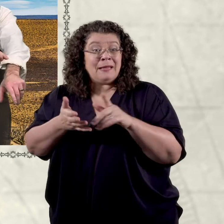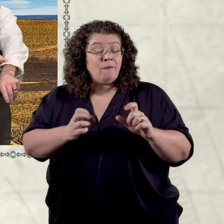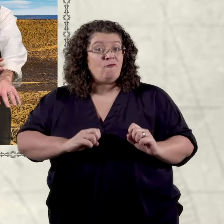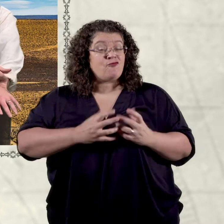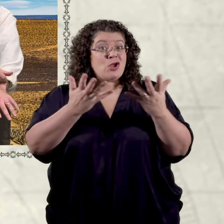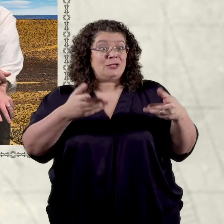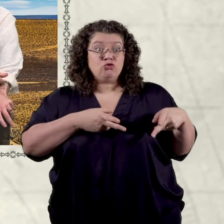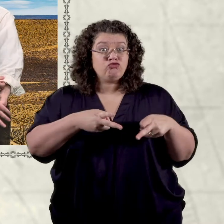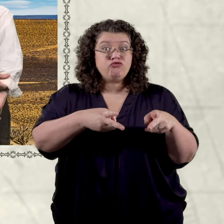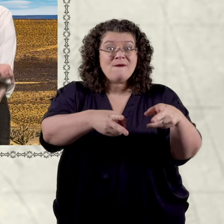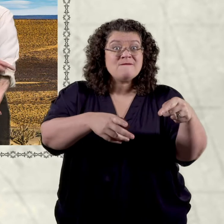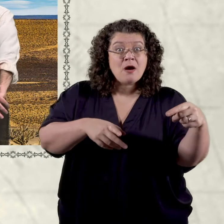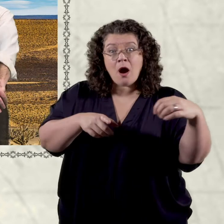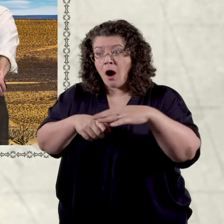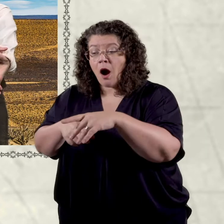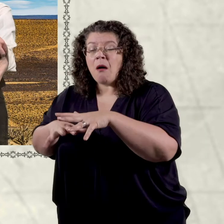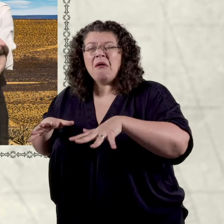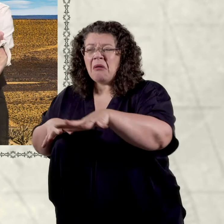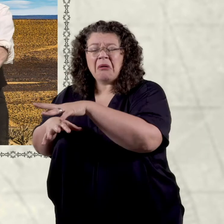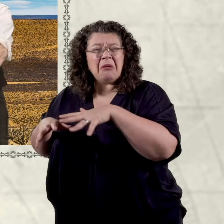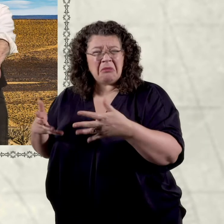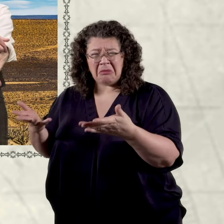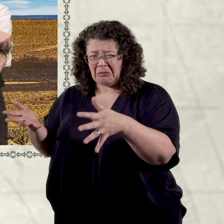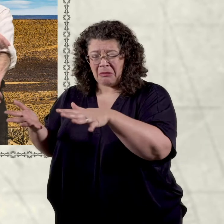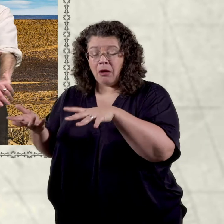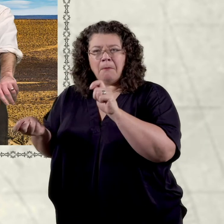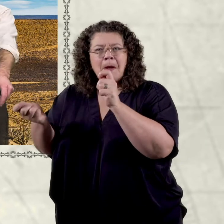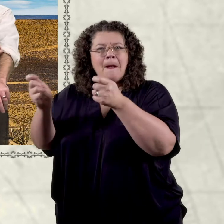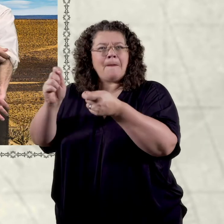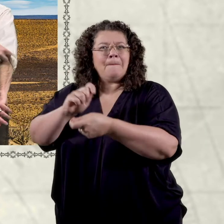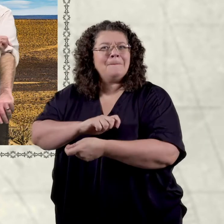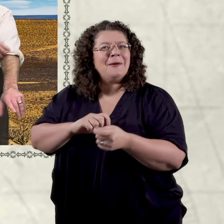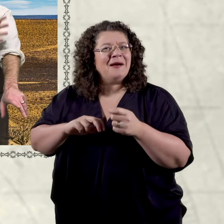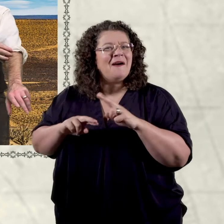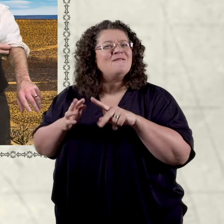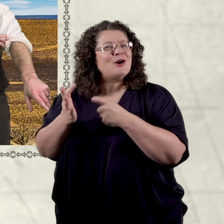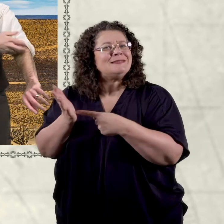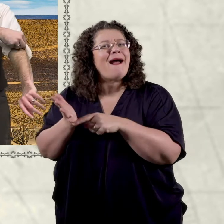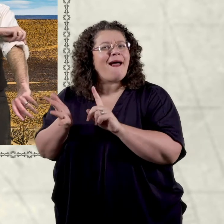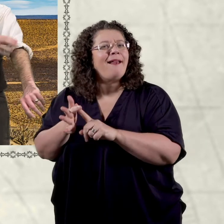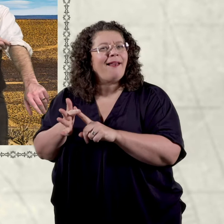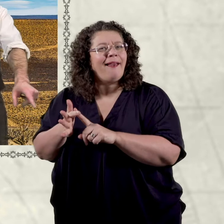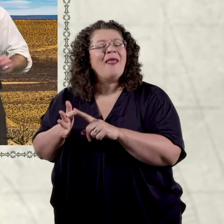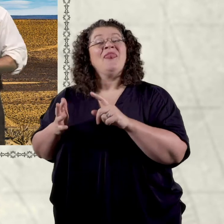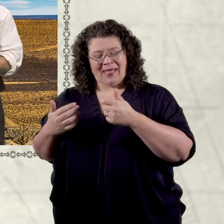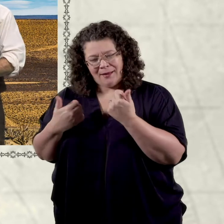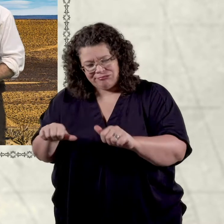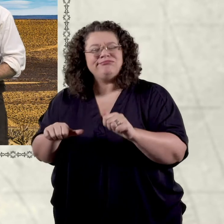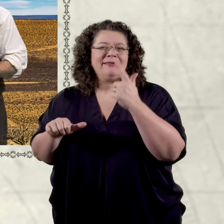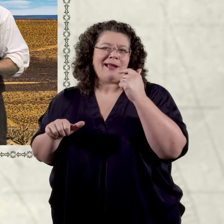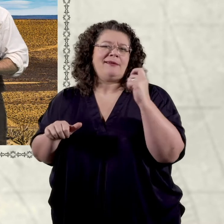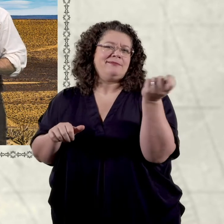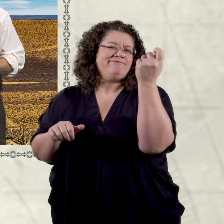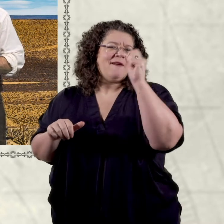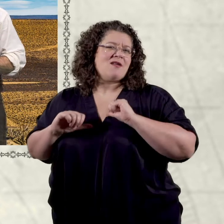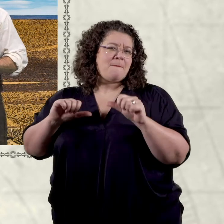tir sych yn dir da, ac oedden ni wedyn yn gallu ffermio yn llwyddiannus ar y tir yma. Ond, pan